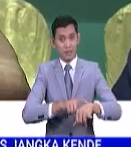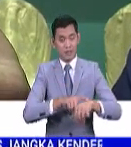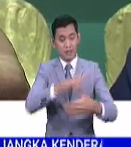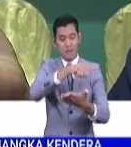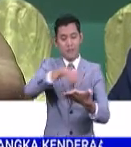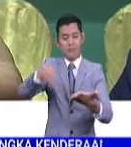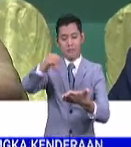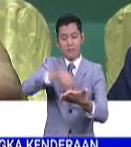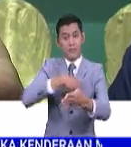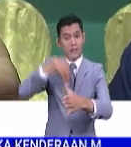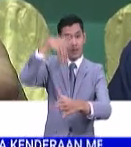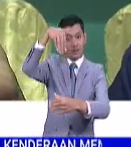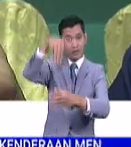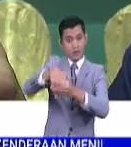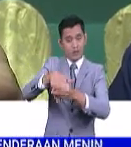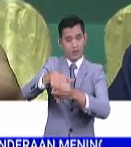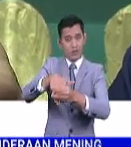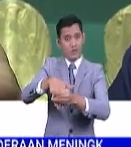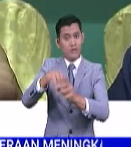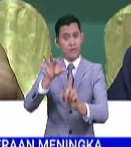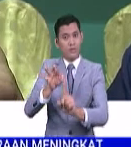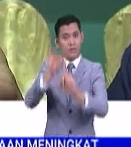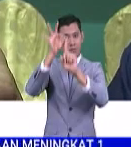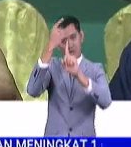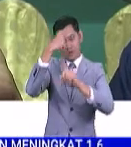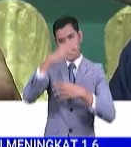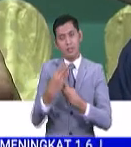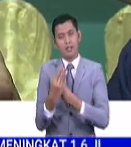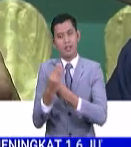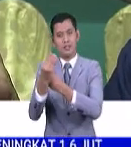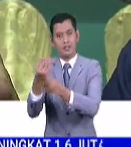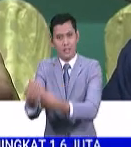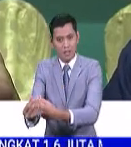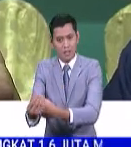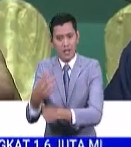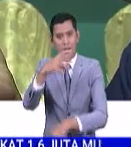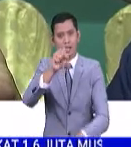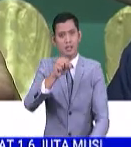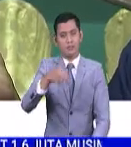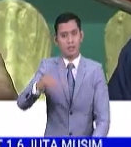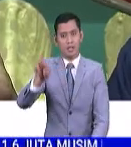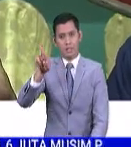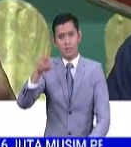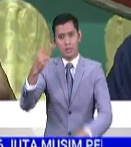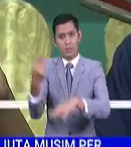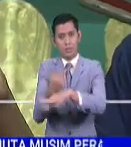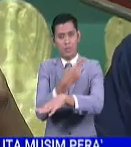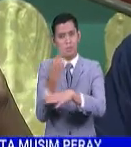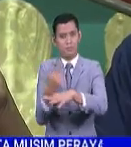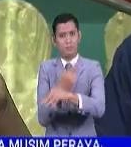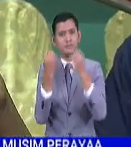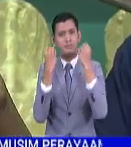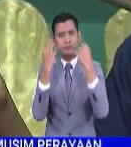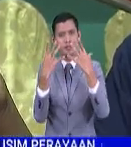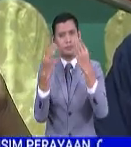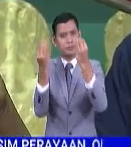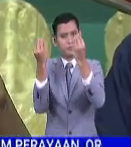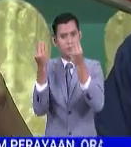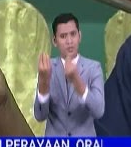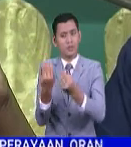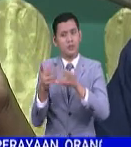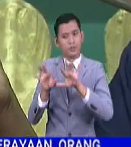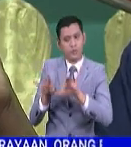raya, terutama sekali bagi melicinkan SPR sendiri yang perlu menggunakan banyak sekali data-data